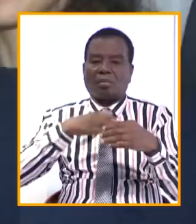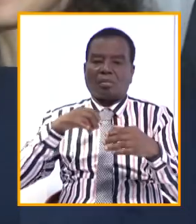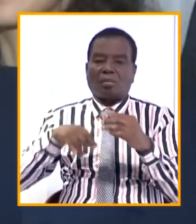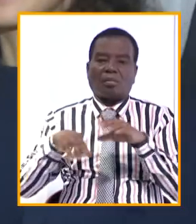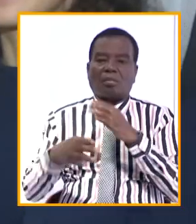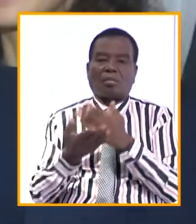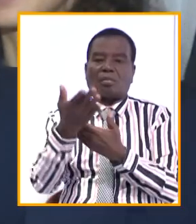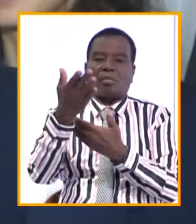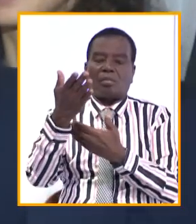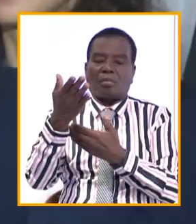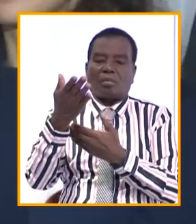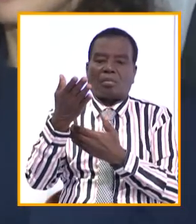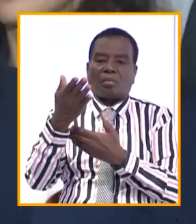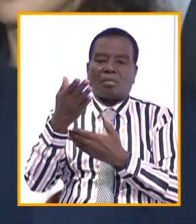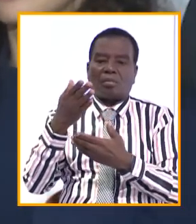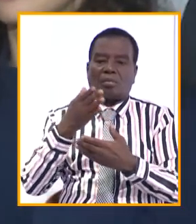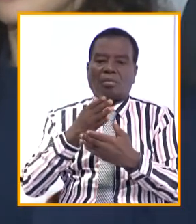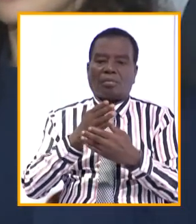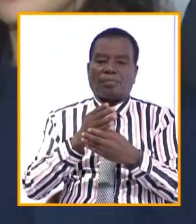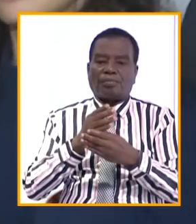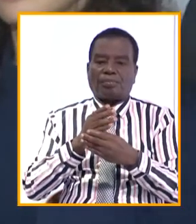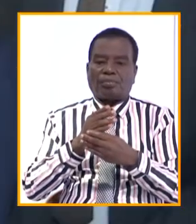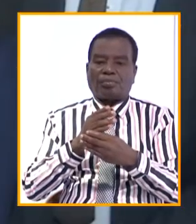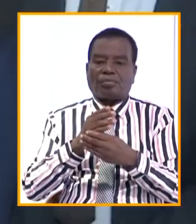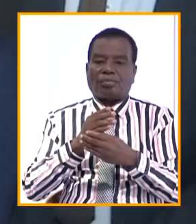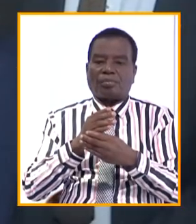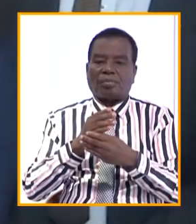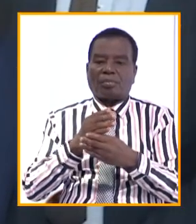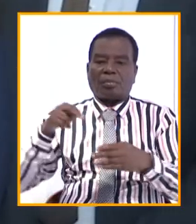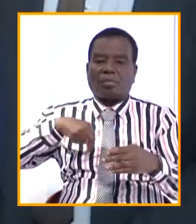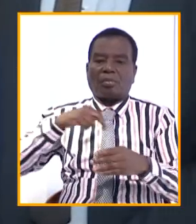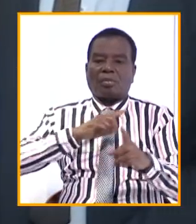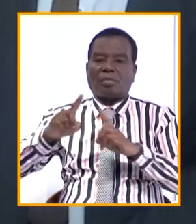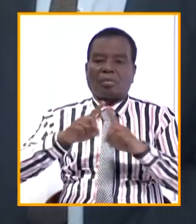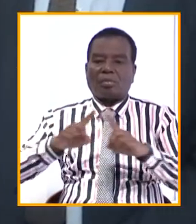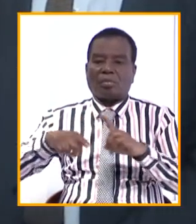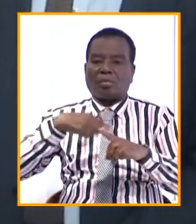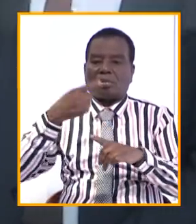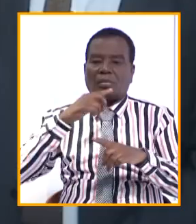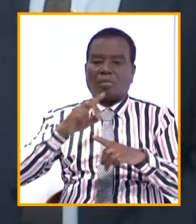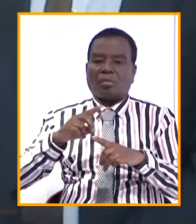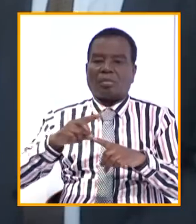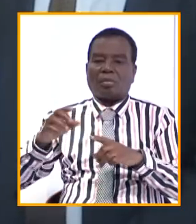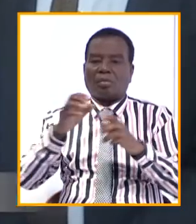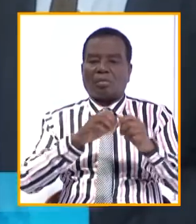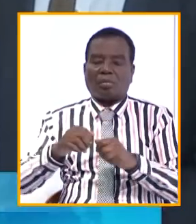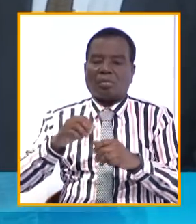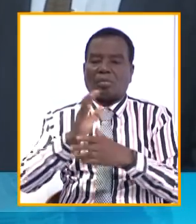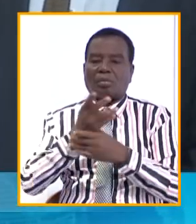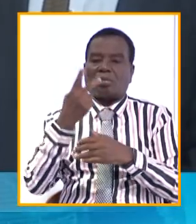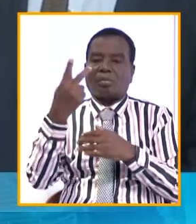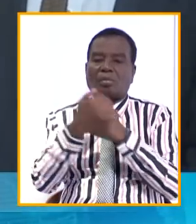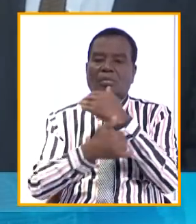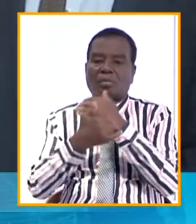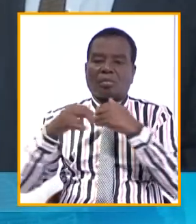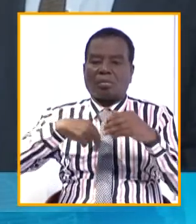continue dans ce domaine-là parce que ce sont des thèmes qui sont très importants dans le futur. Nous avons discuté des questions de coopération bilatérale et